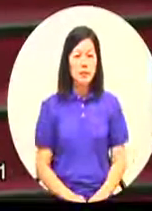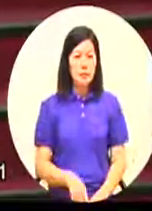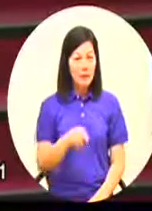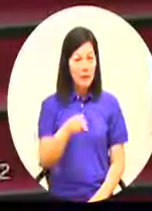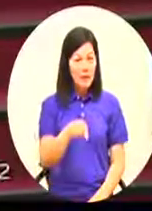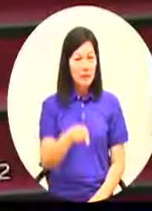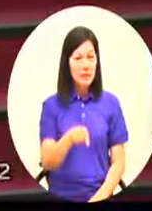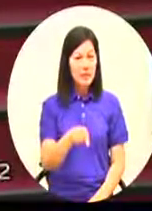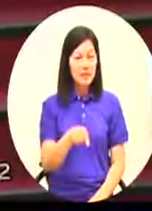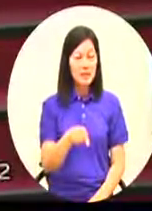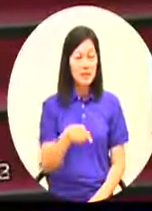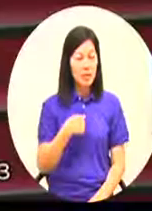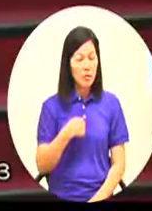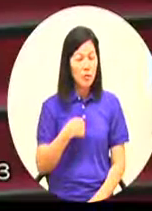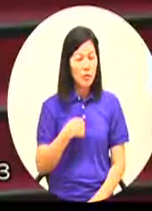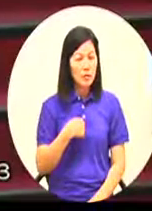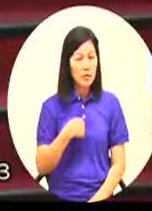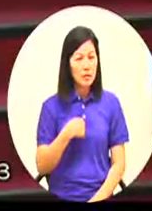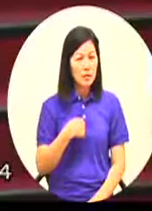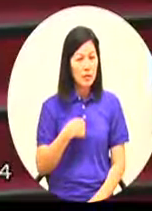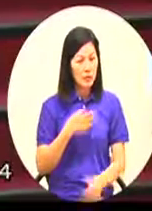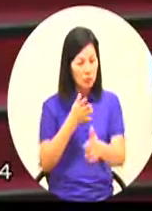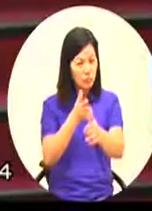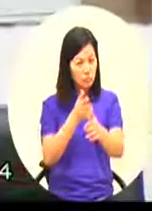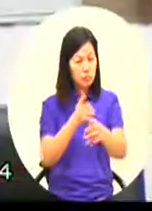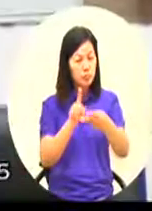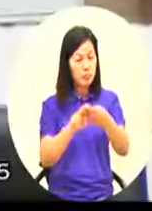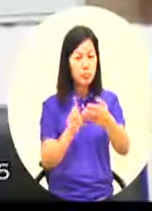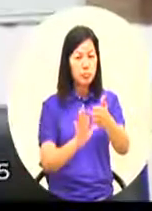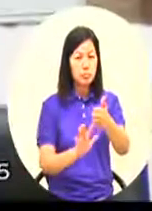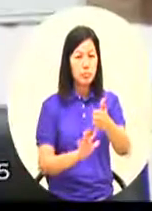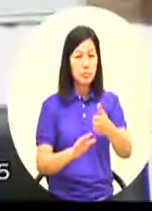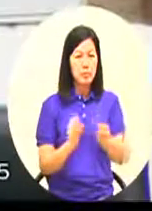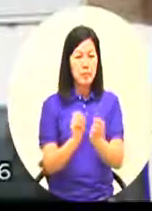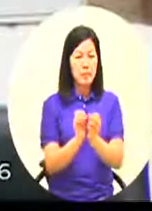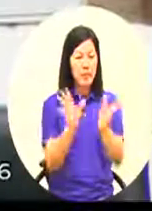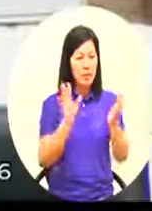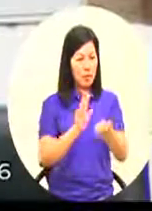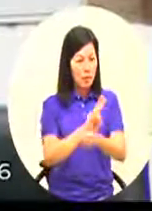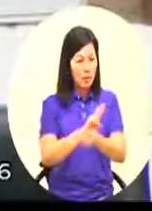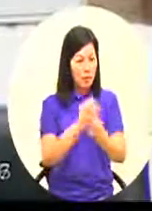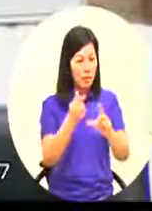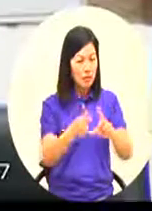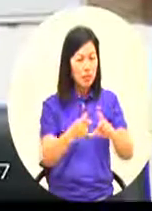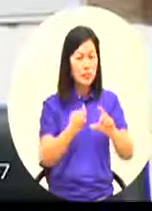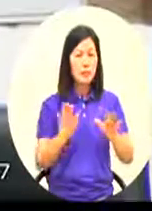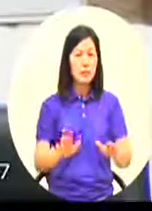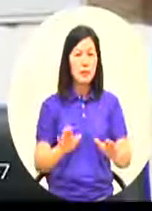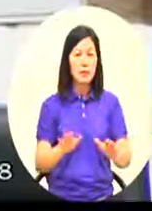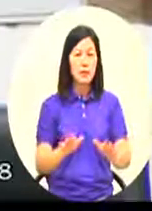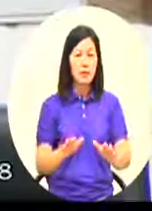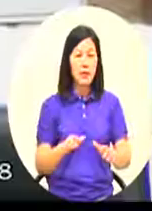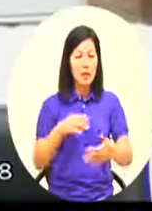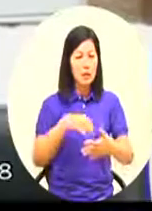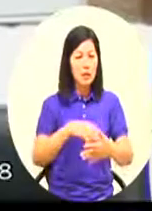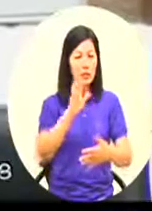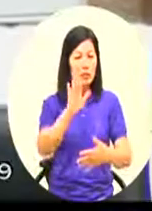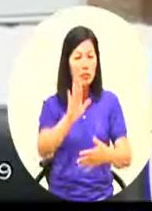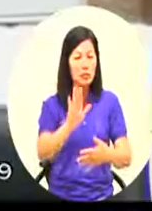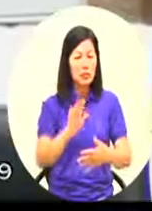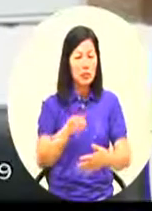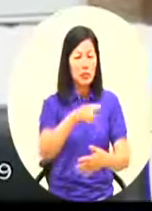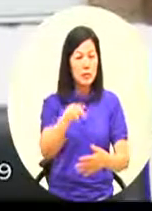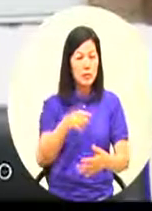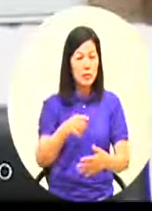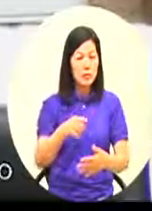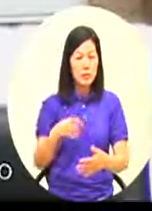点我要请教主委，茂林区目前包括你们争